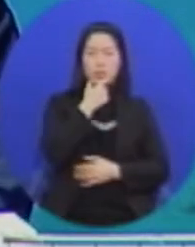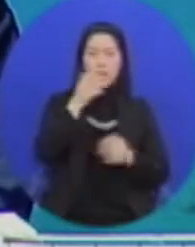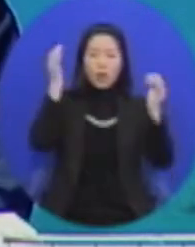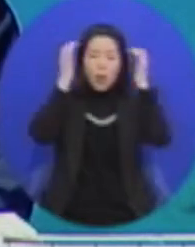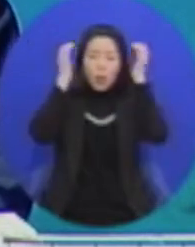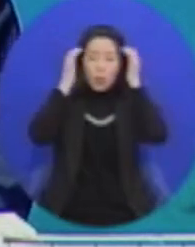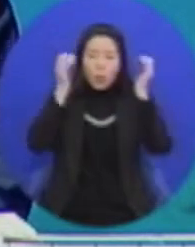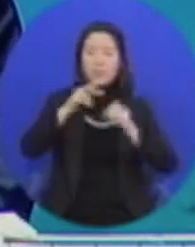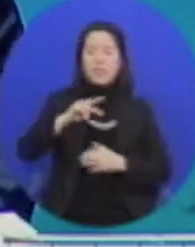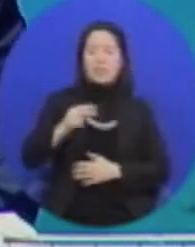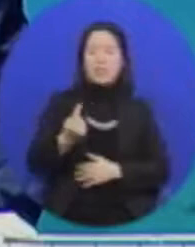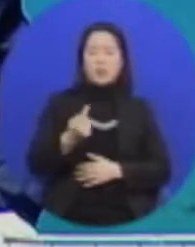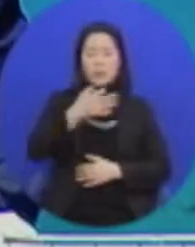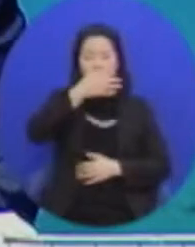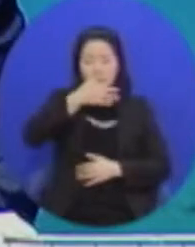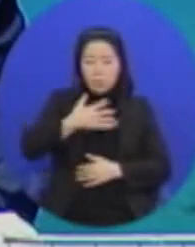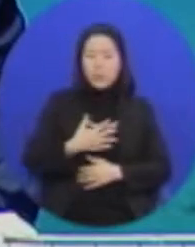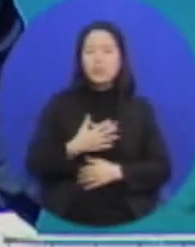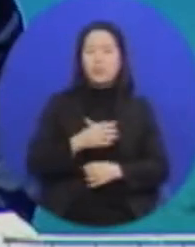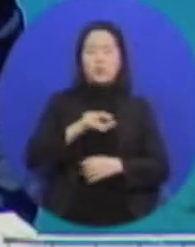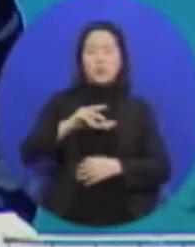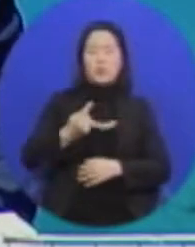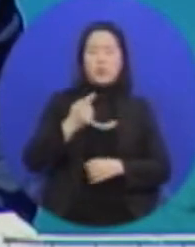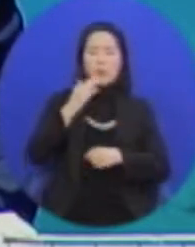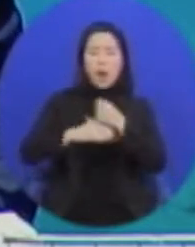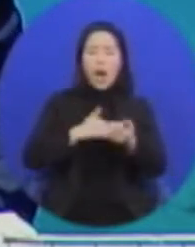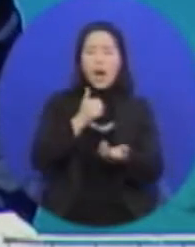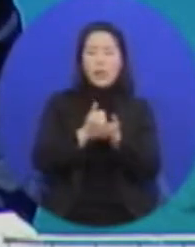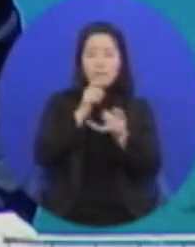좀 힘들어도 하나님 말씀대로 살고 싶은데 어떡하냐 말이에요